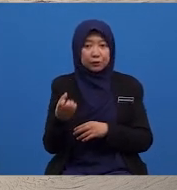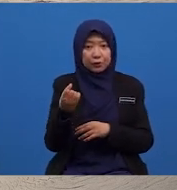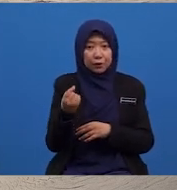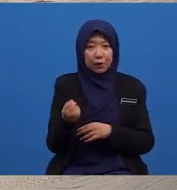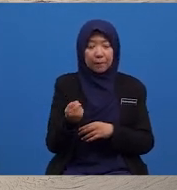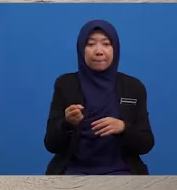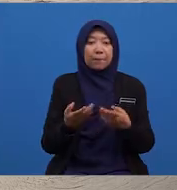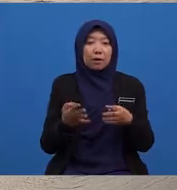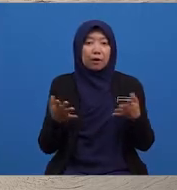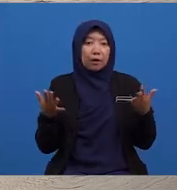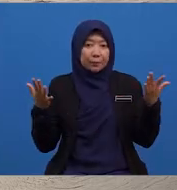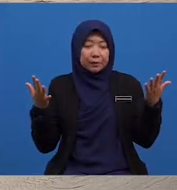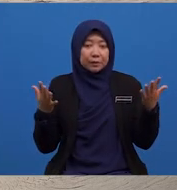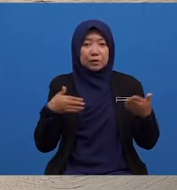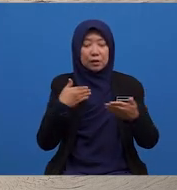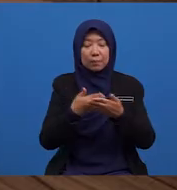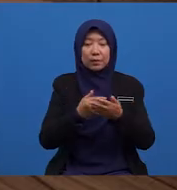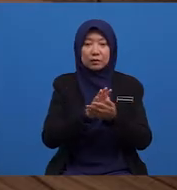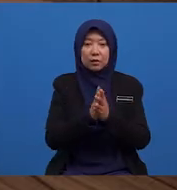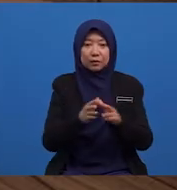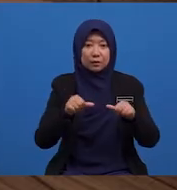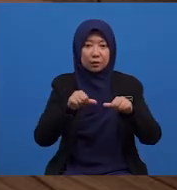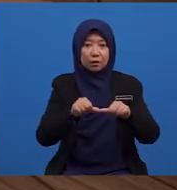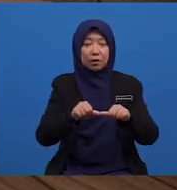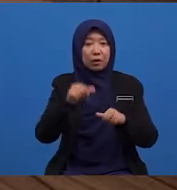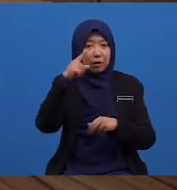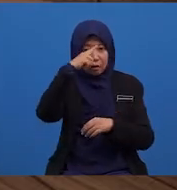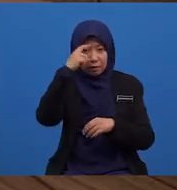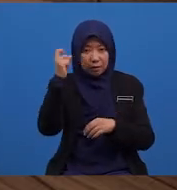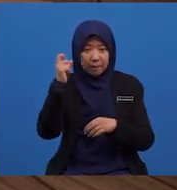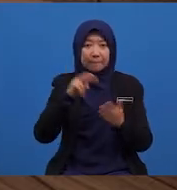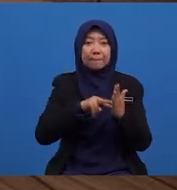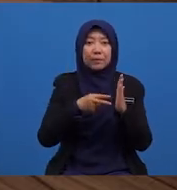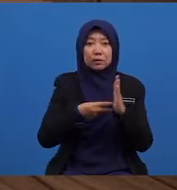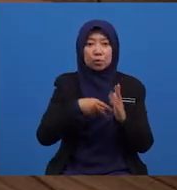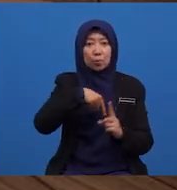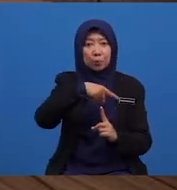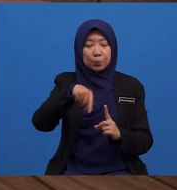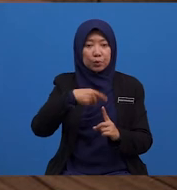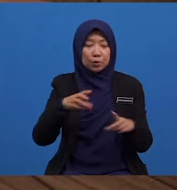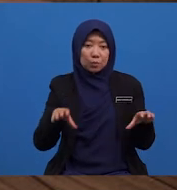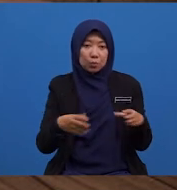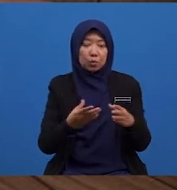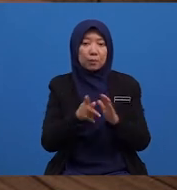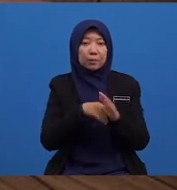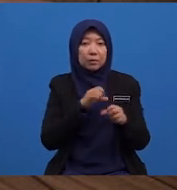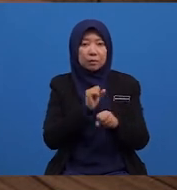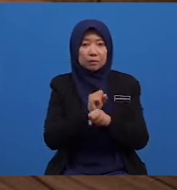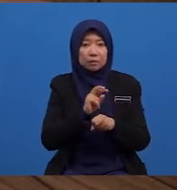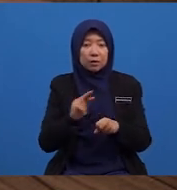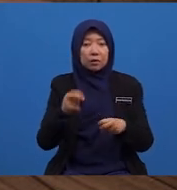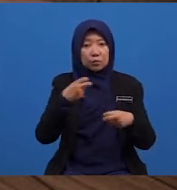api hingga sampai jadi arang. Maksud bidalan ini ialah apabila melakukan pekerjaan yang